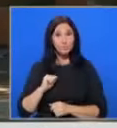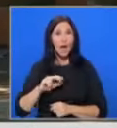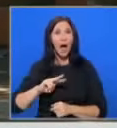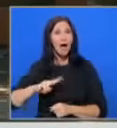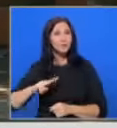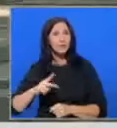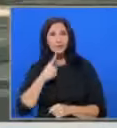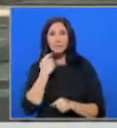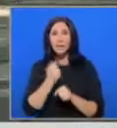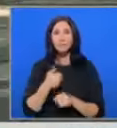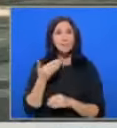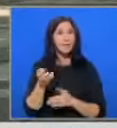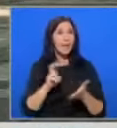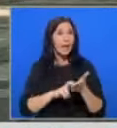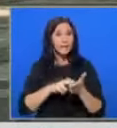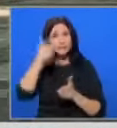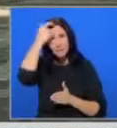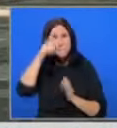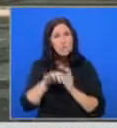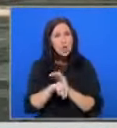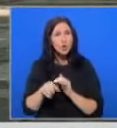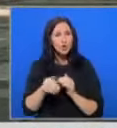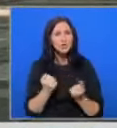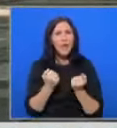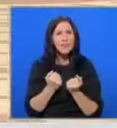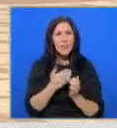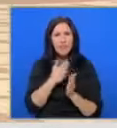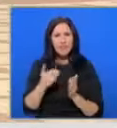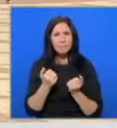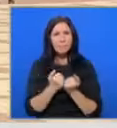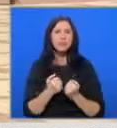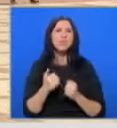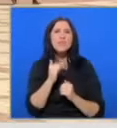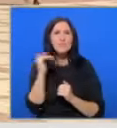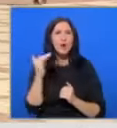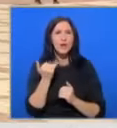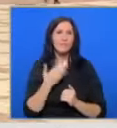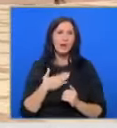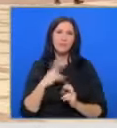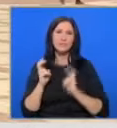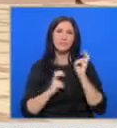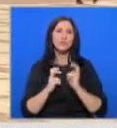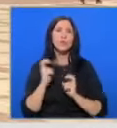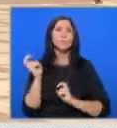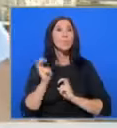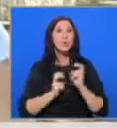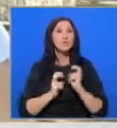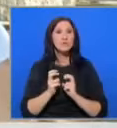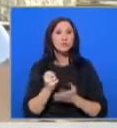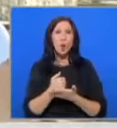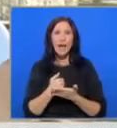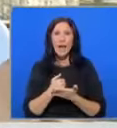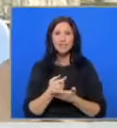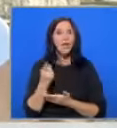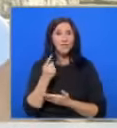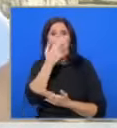алтернатива за работа пред енергетици и миньори на този етап на местно ниво няма. Имаме завод за производство на лекарства. И това